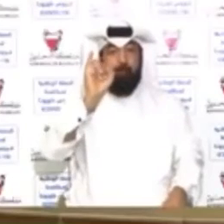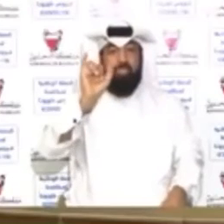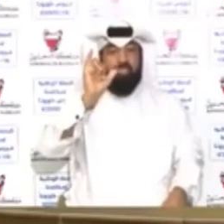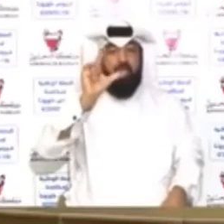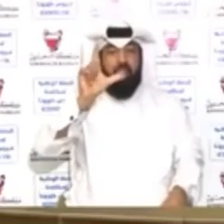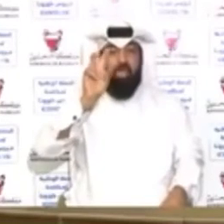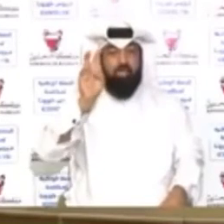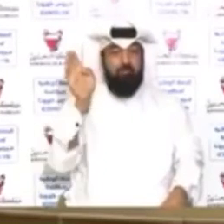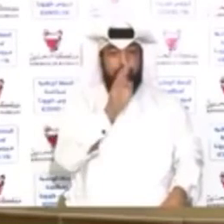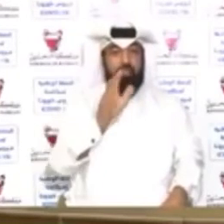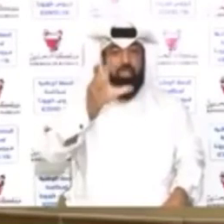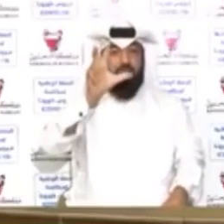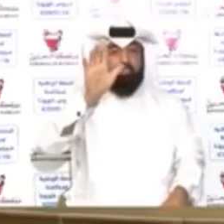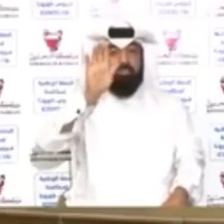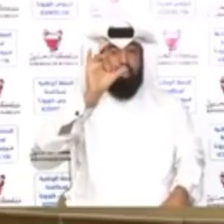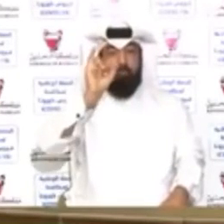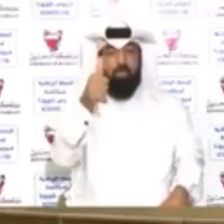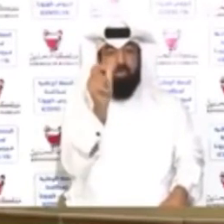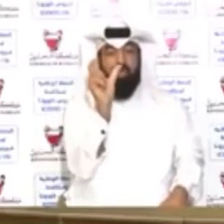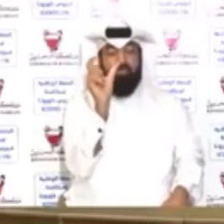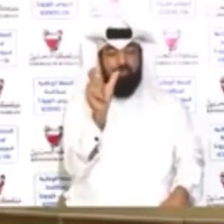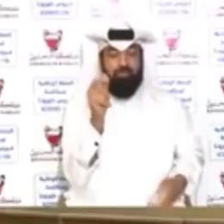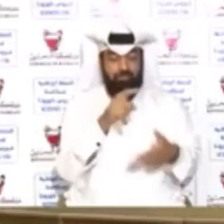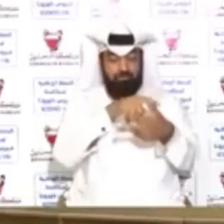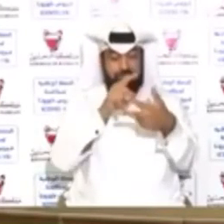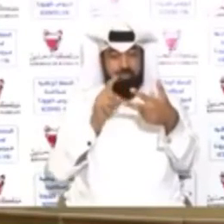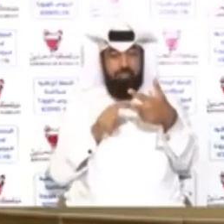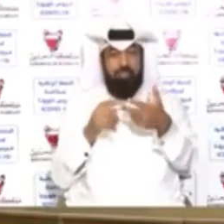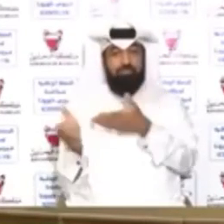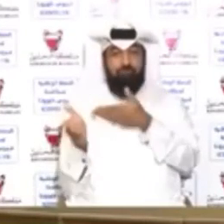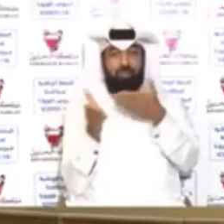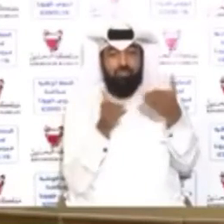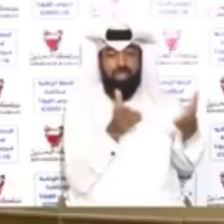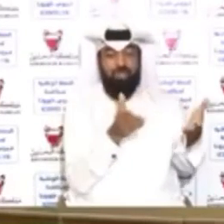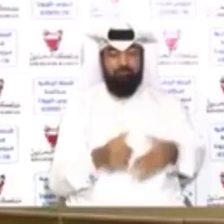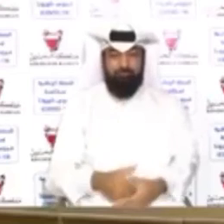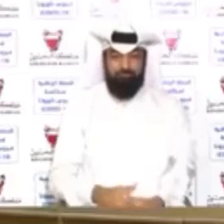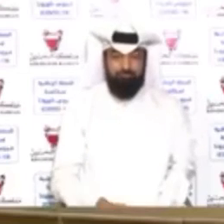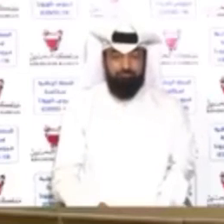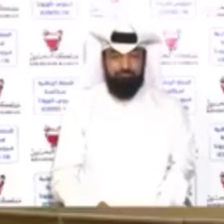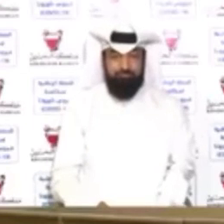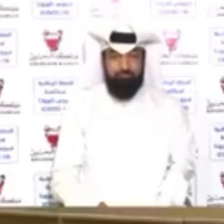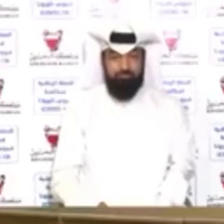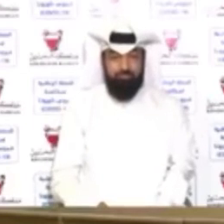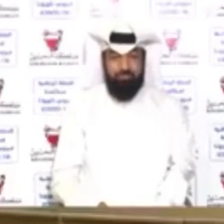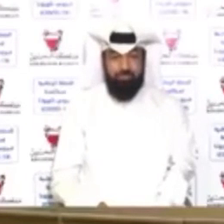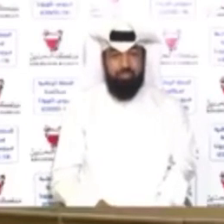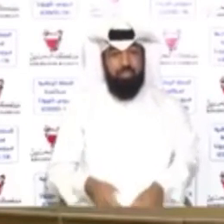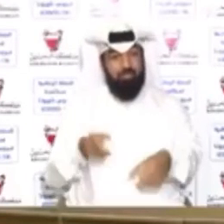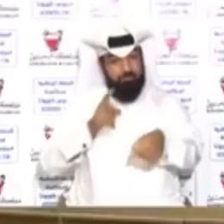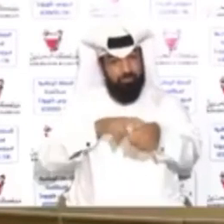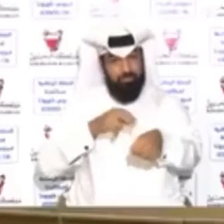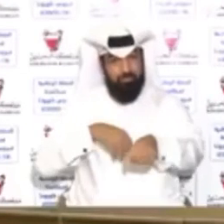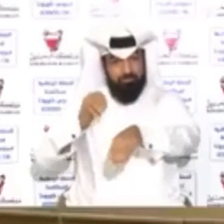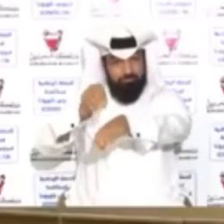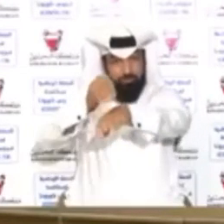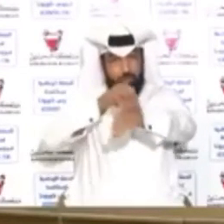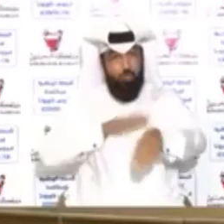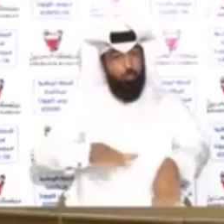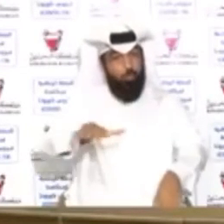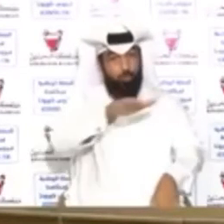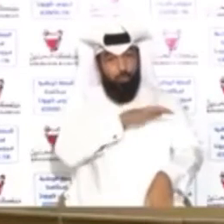استشارية الأمراض المعدية والأمراض الباطنية بمجمع السلمانية الطبي. وننوه مشاهدينا بأن هذا